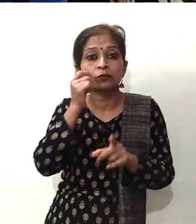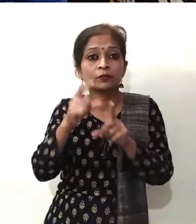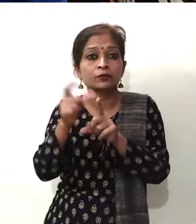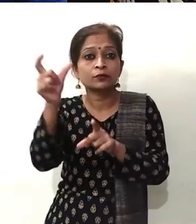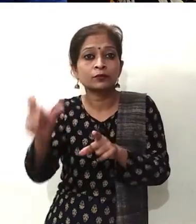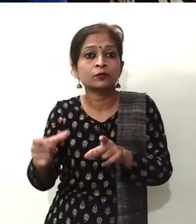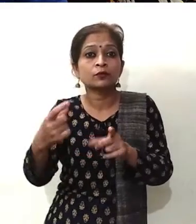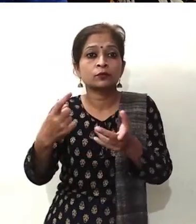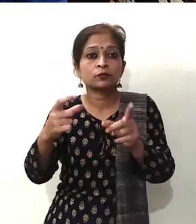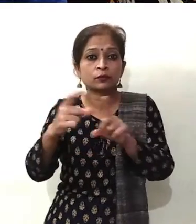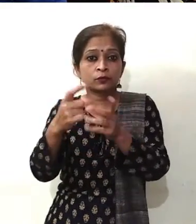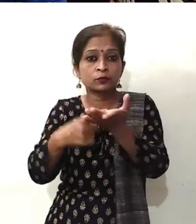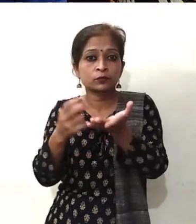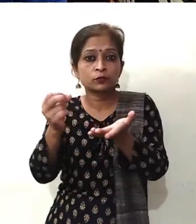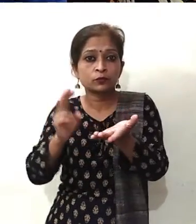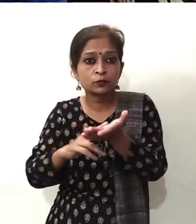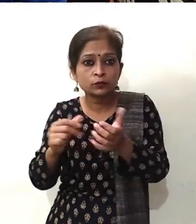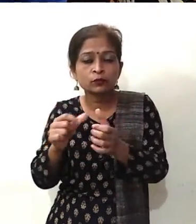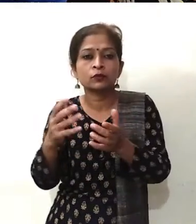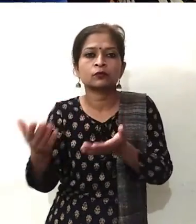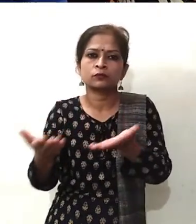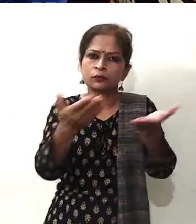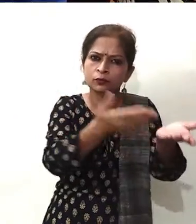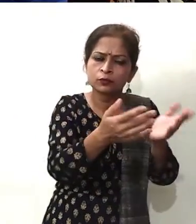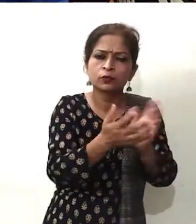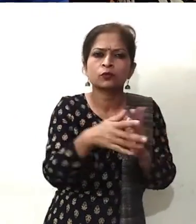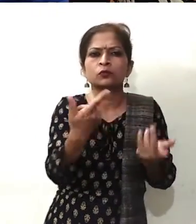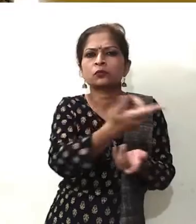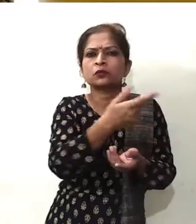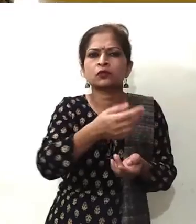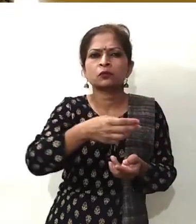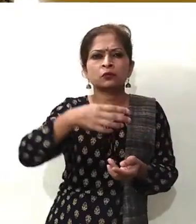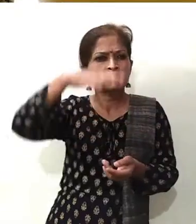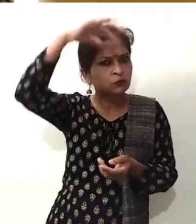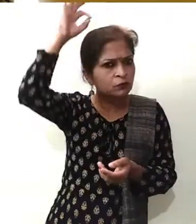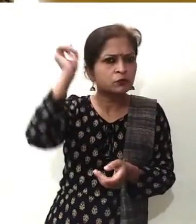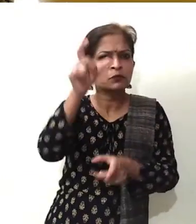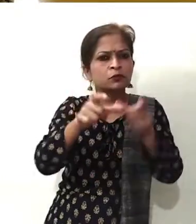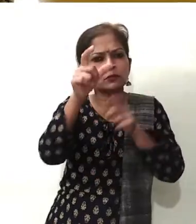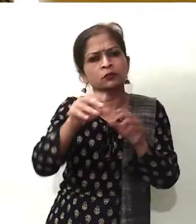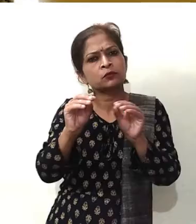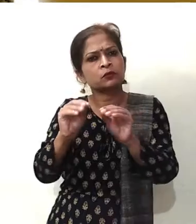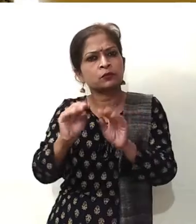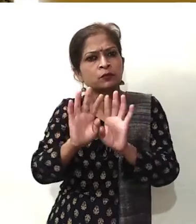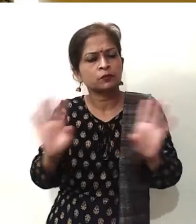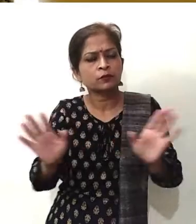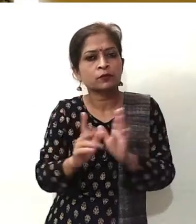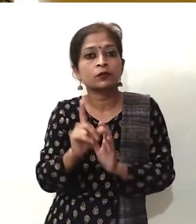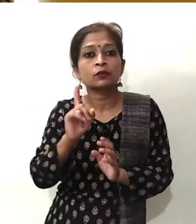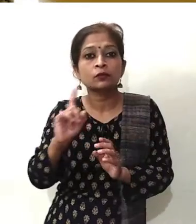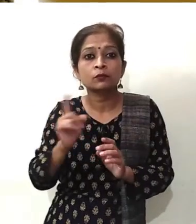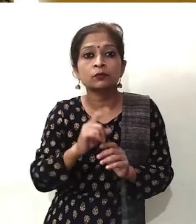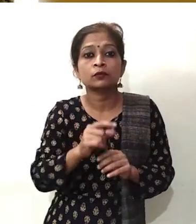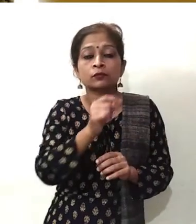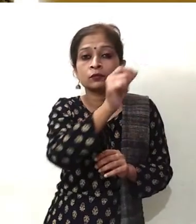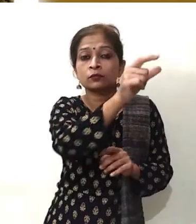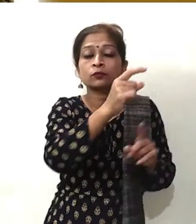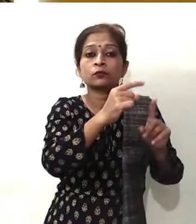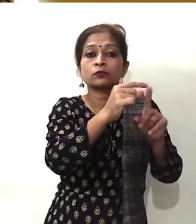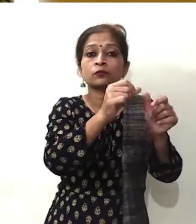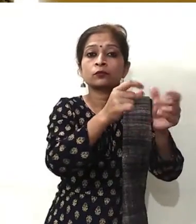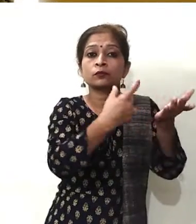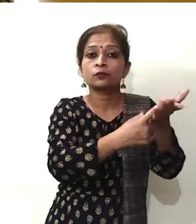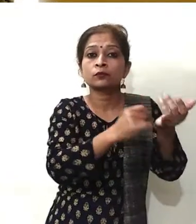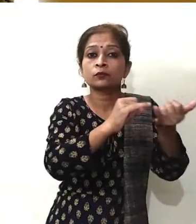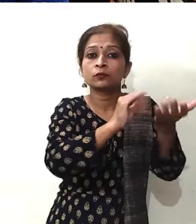जो कि सिर्फ ब्राह्मणों को दीक्षा देते थे। तो जो परशु है उन्होंने, जो कि उन्हें शिवजी से मिला था, वो उन्होंने आचार्य